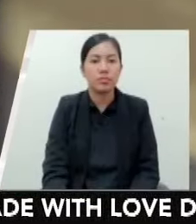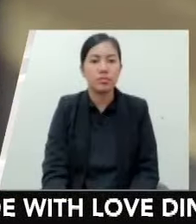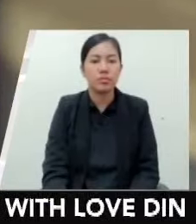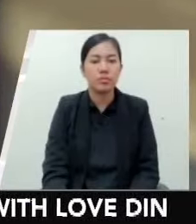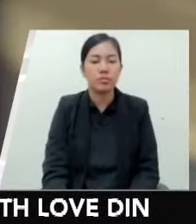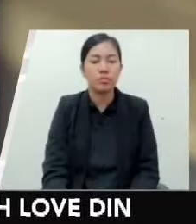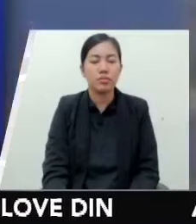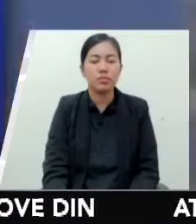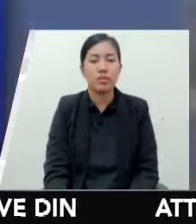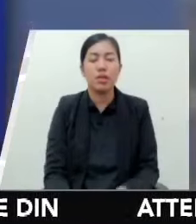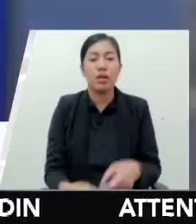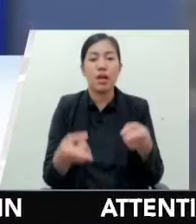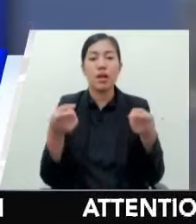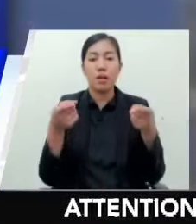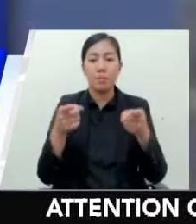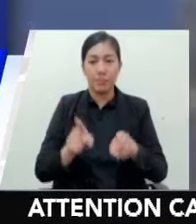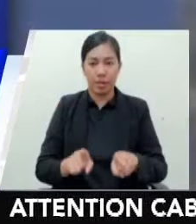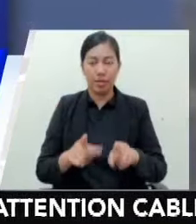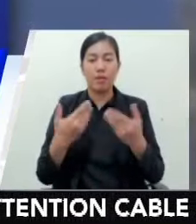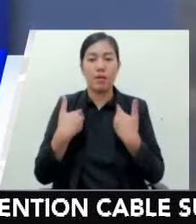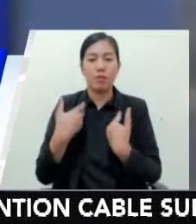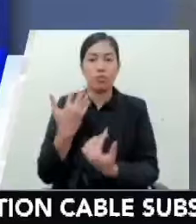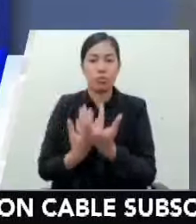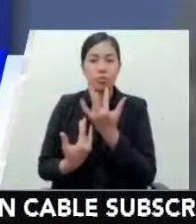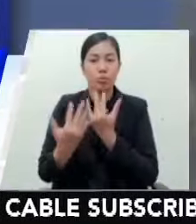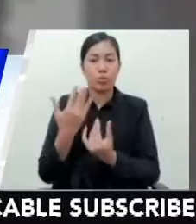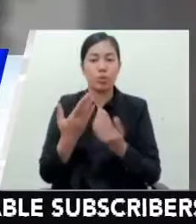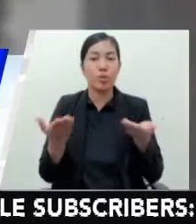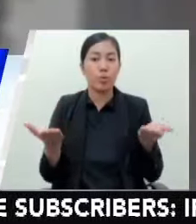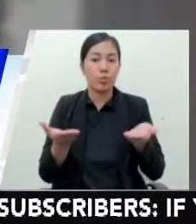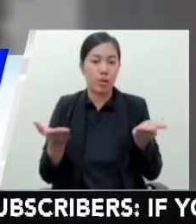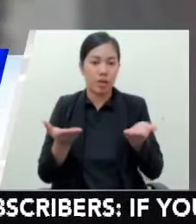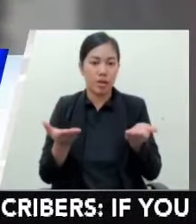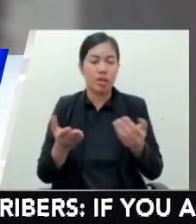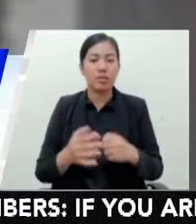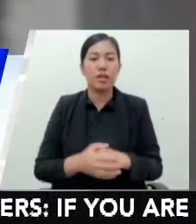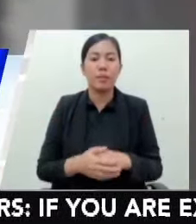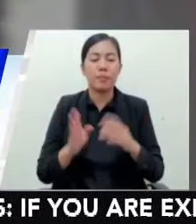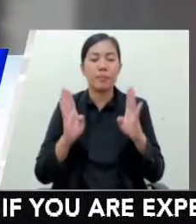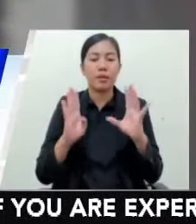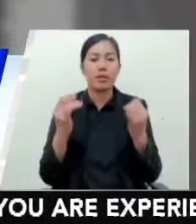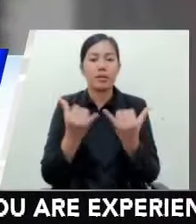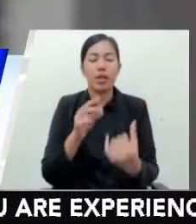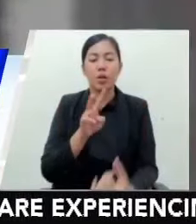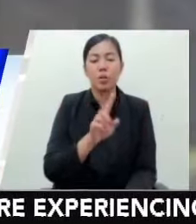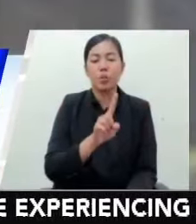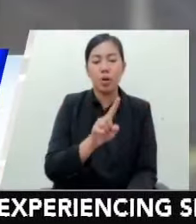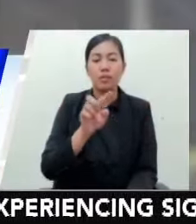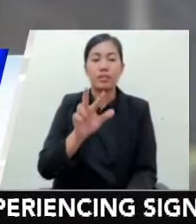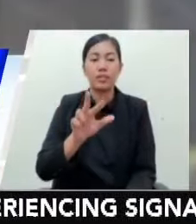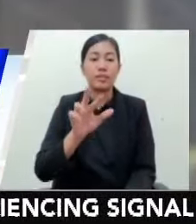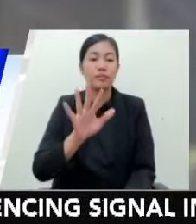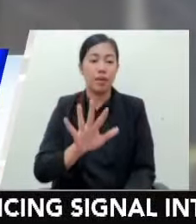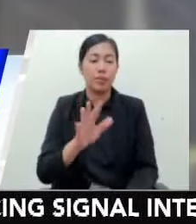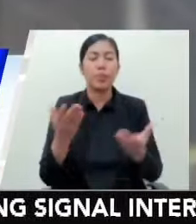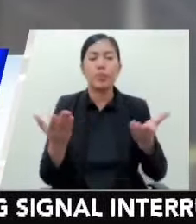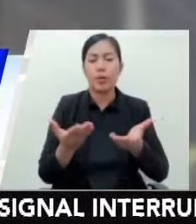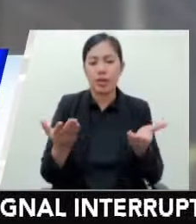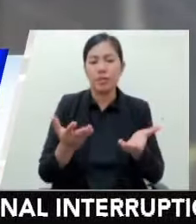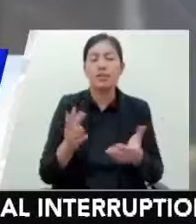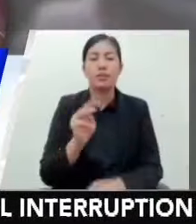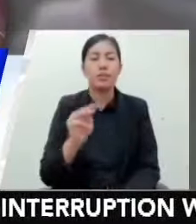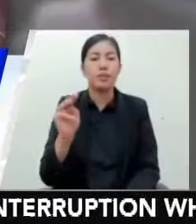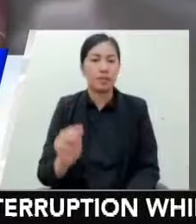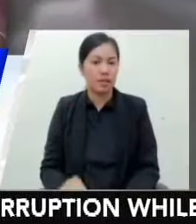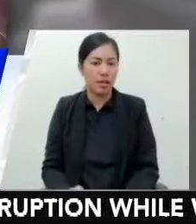Nagkasunog po sa isang residential area sa Bukid Paulino, Barangay 135 sa Tondo, Maynila. Ayon sa Bureau of Fire Protection, pasado